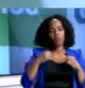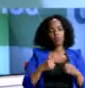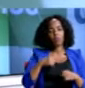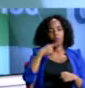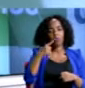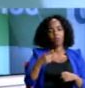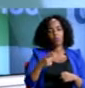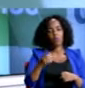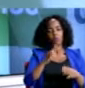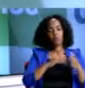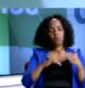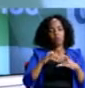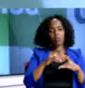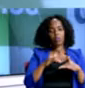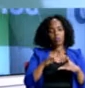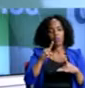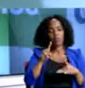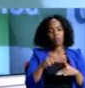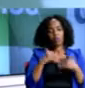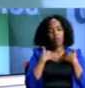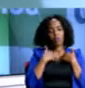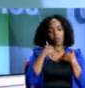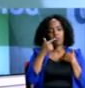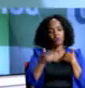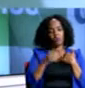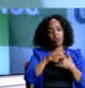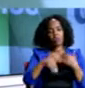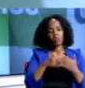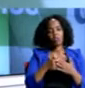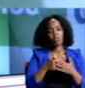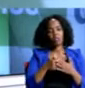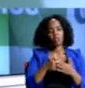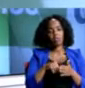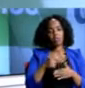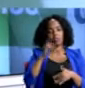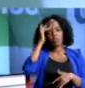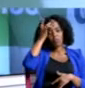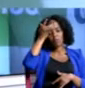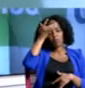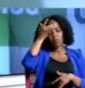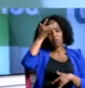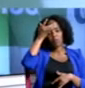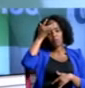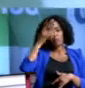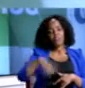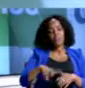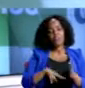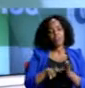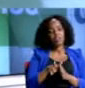wani saf shakki undayu gafachu qaba kanjedu akko ligala kase ega iben kun dibe